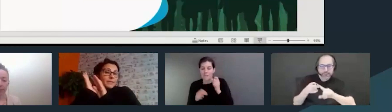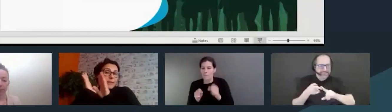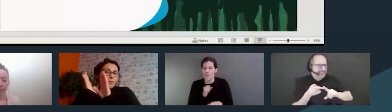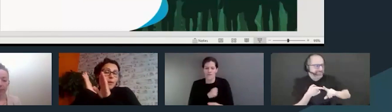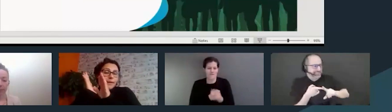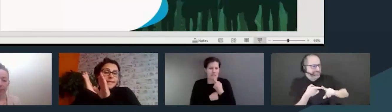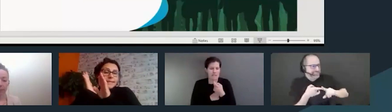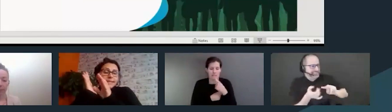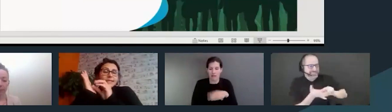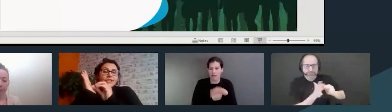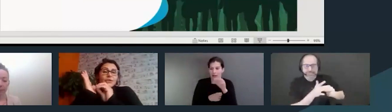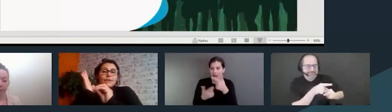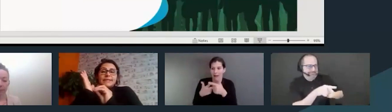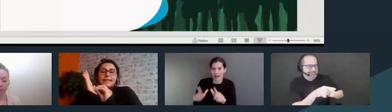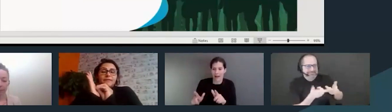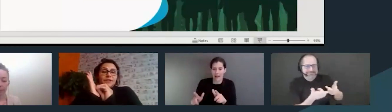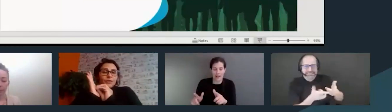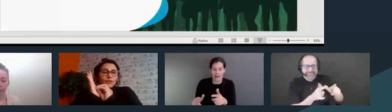difficile et compliquée pour eux.